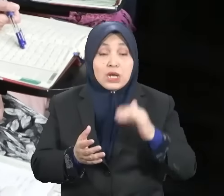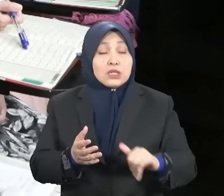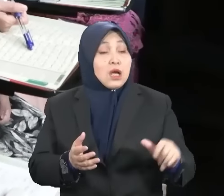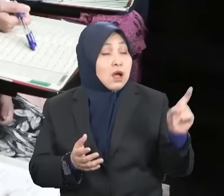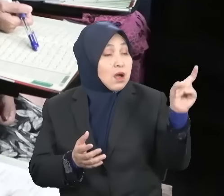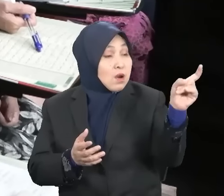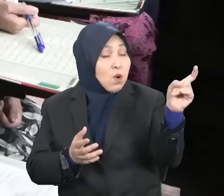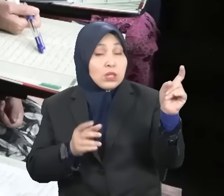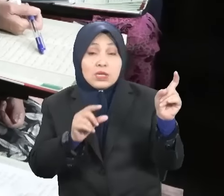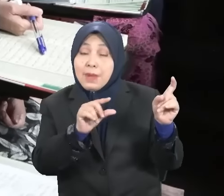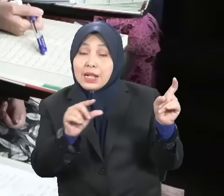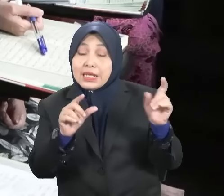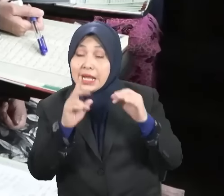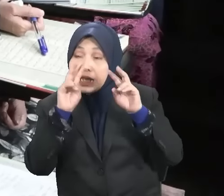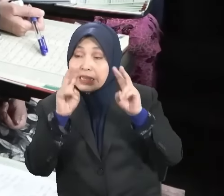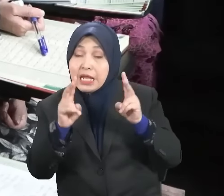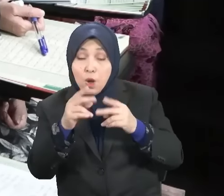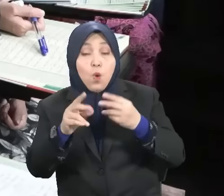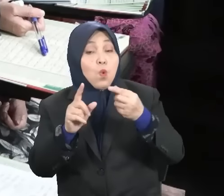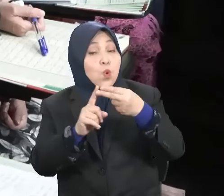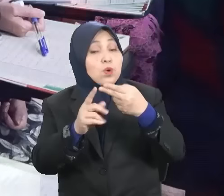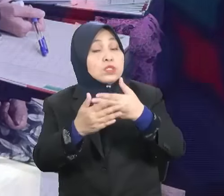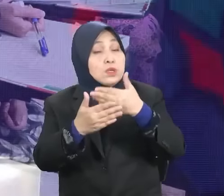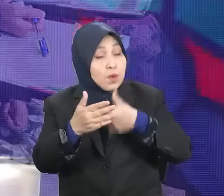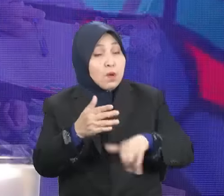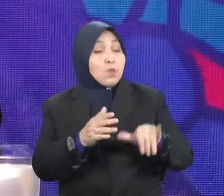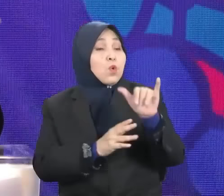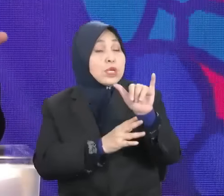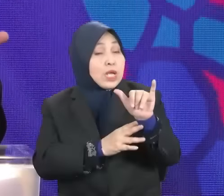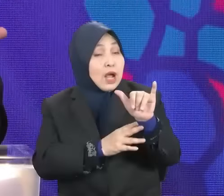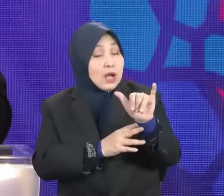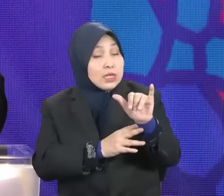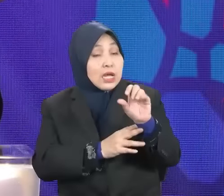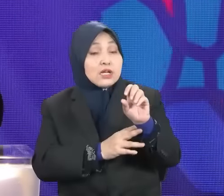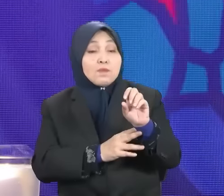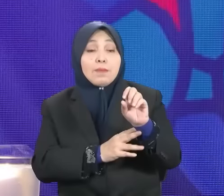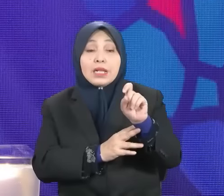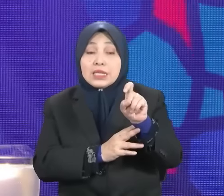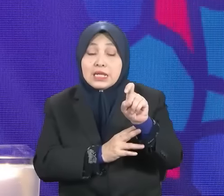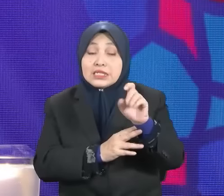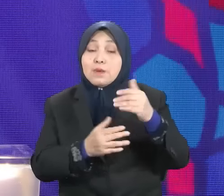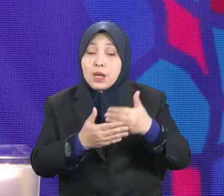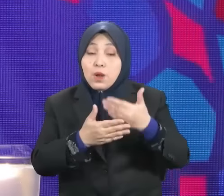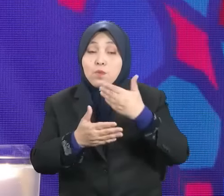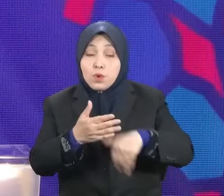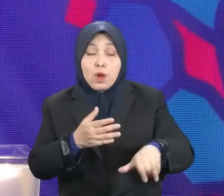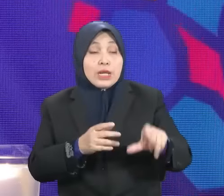kita akan melihat huruf sebelumnya yaitu huruf ya ada huruf ya yang sukun sebelum hurufnya ada huruf Dal yang